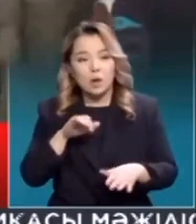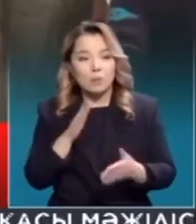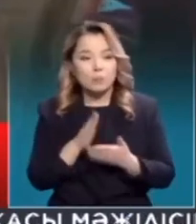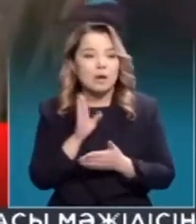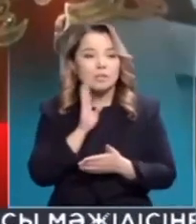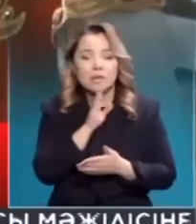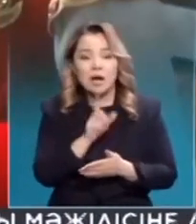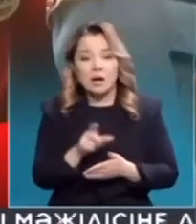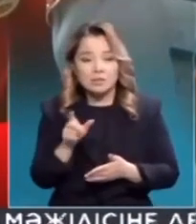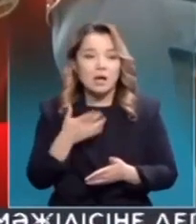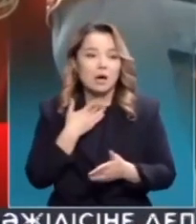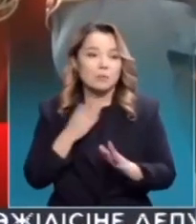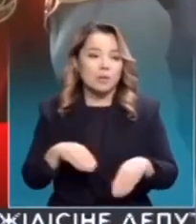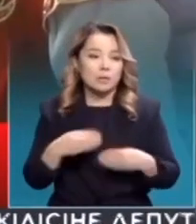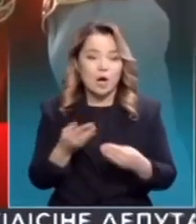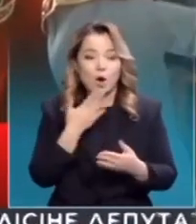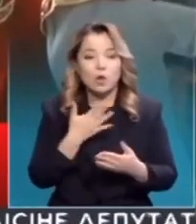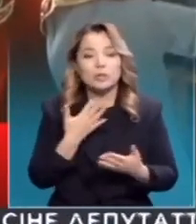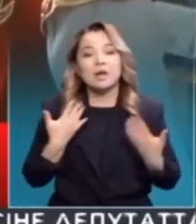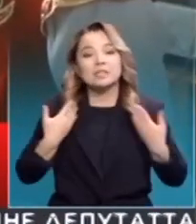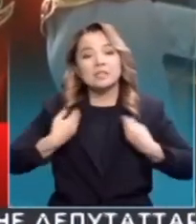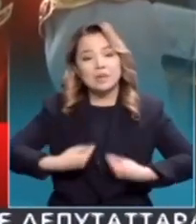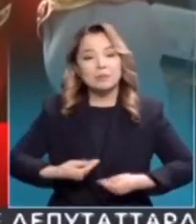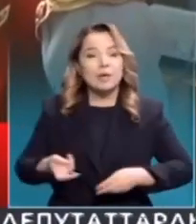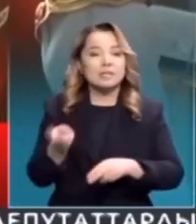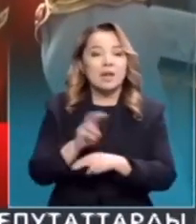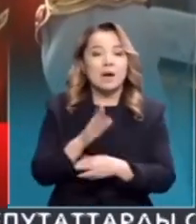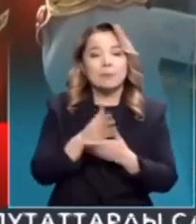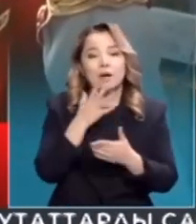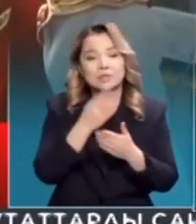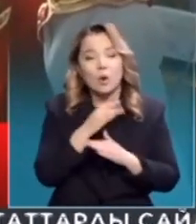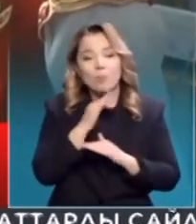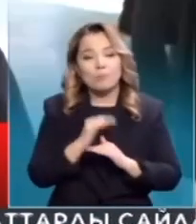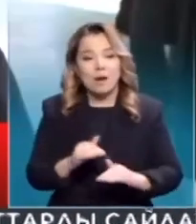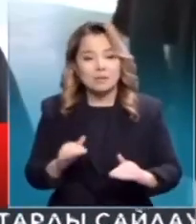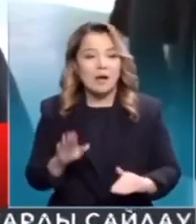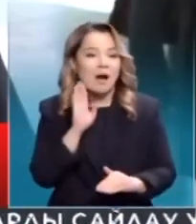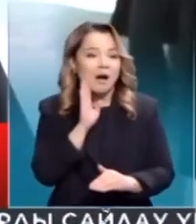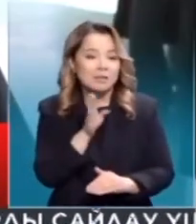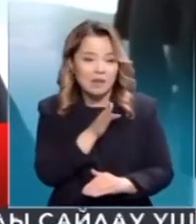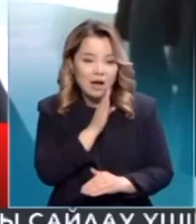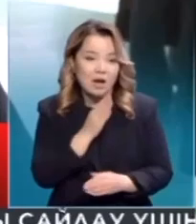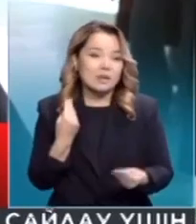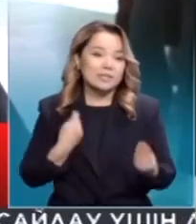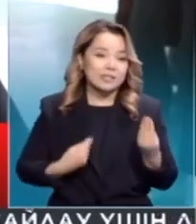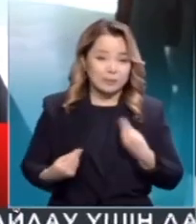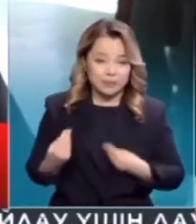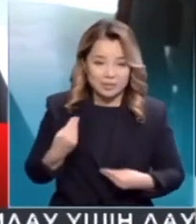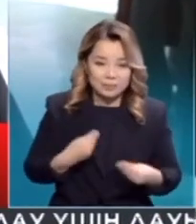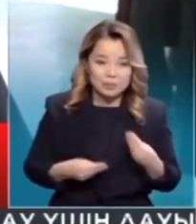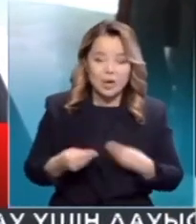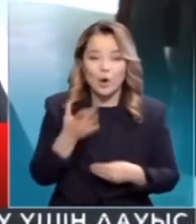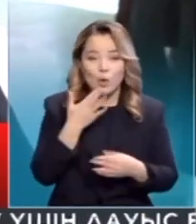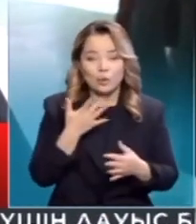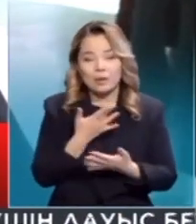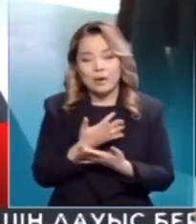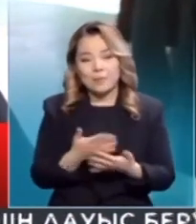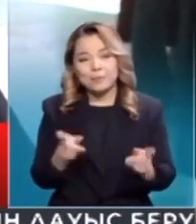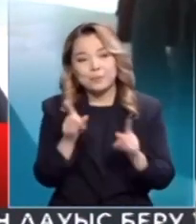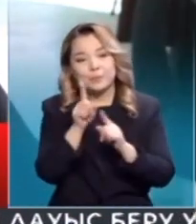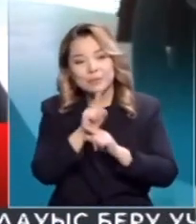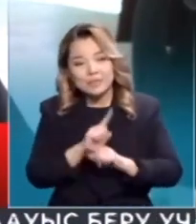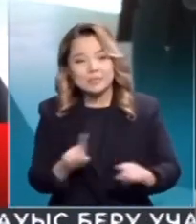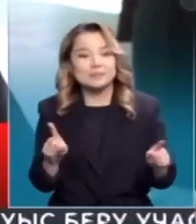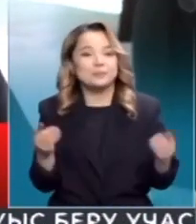ақжаулықты аналар дауыс беруге ұлттық киіммен барды. Ауыл келіндерінің дені көп балалы ана. Киімдерімізді, ұлттық